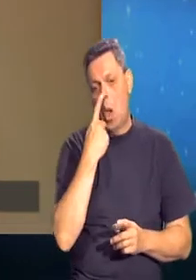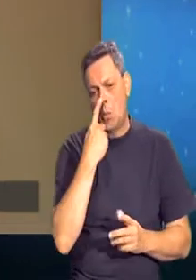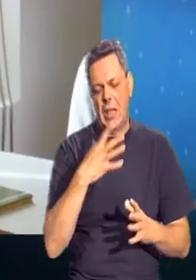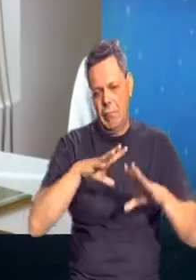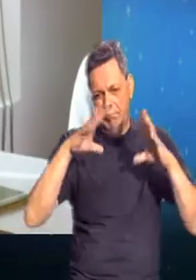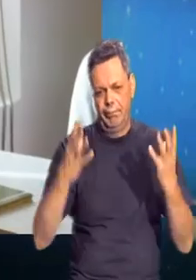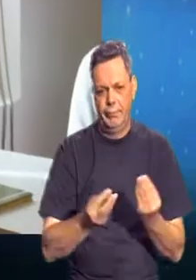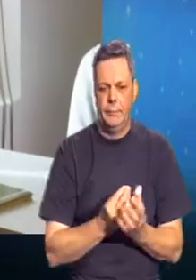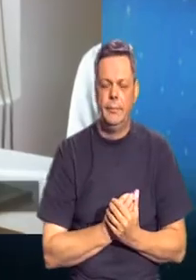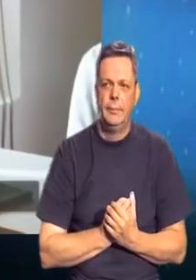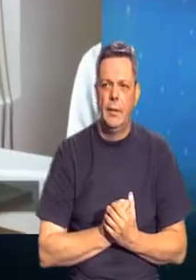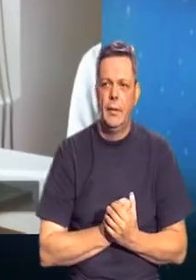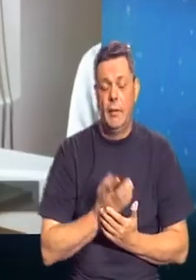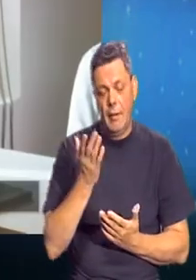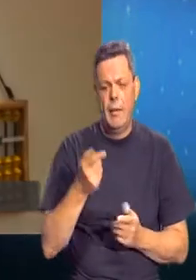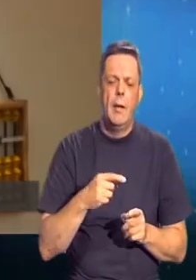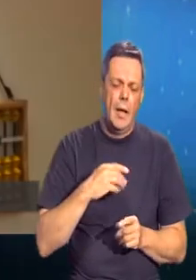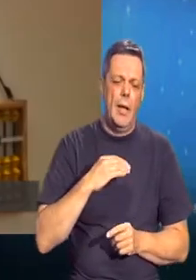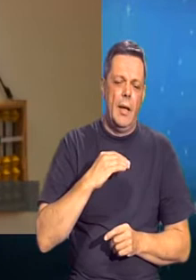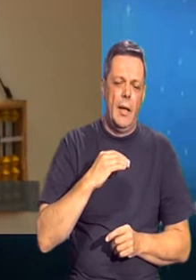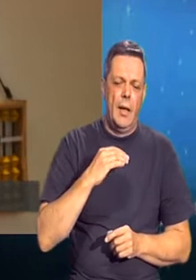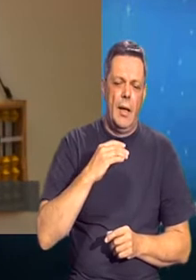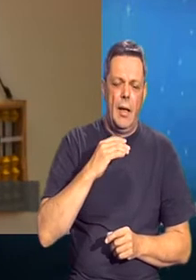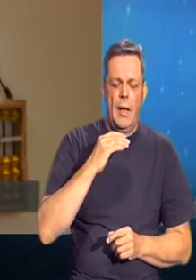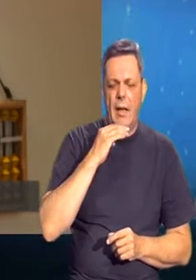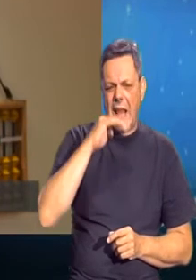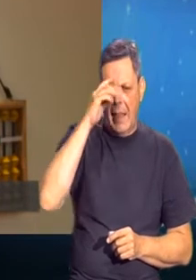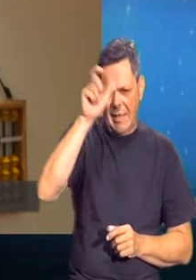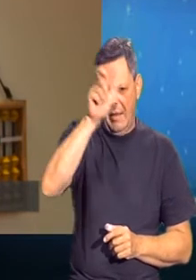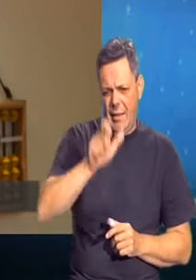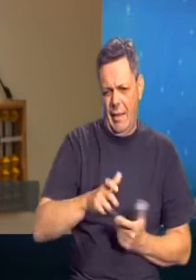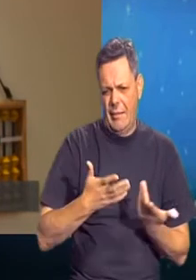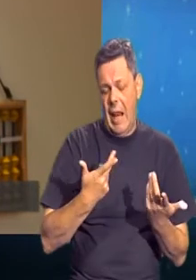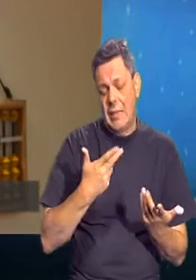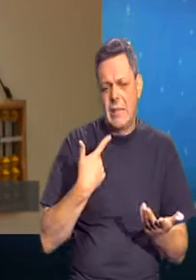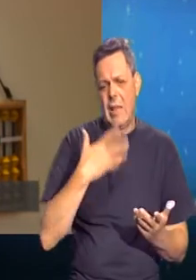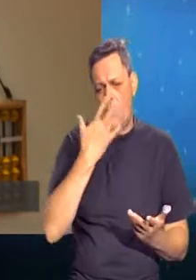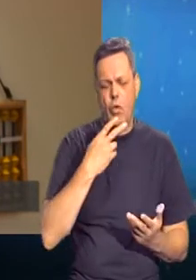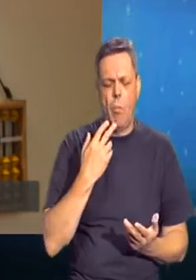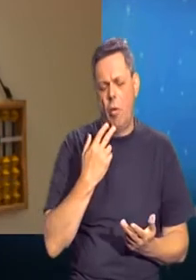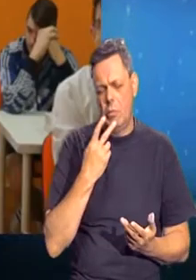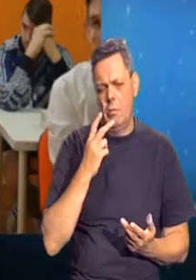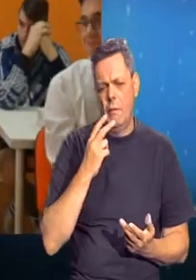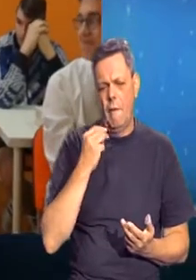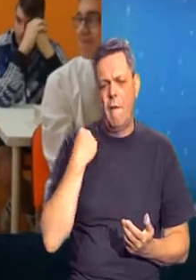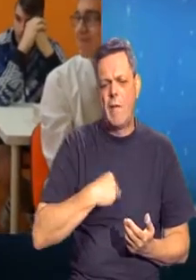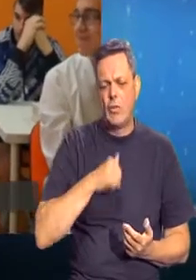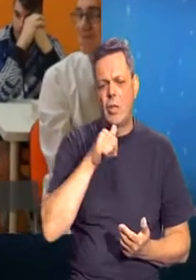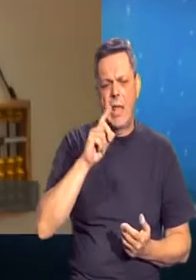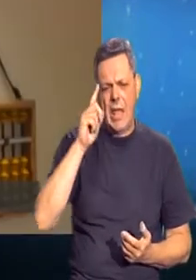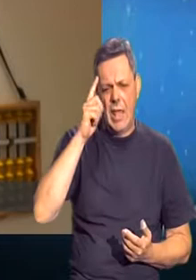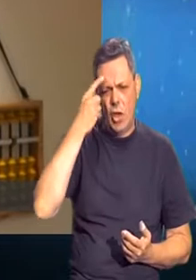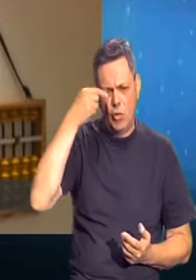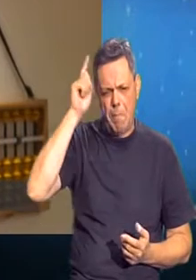ruski. Lijepo. Ti? Pa talijanski smo učili u školi, a sad francuski ili španjolski. Čula